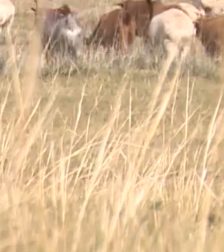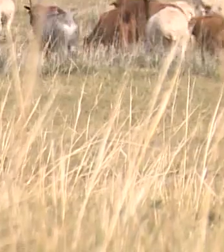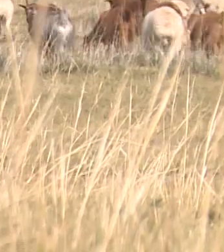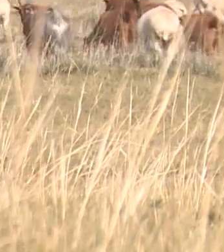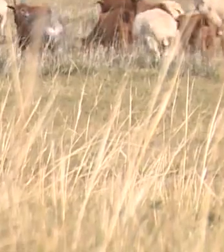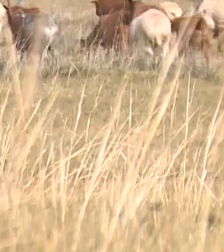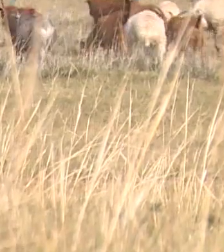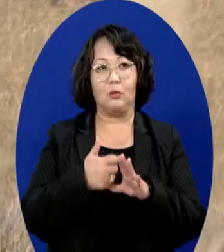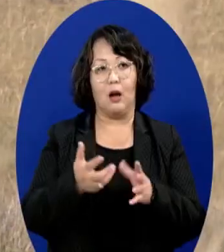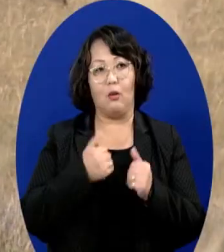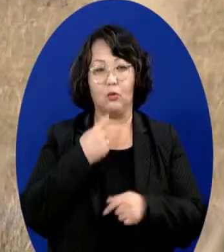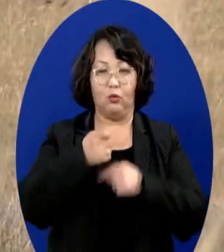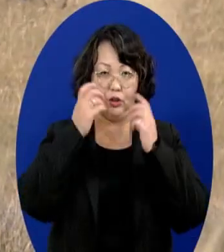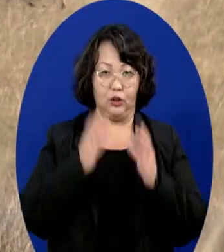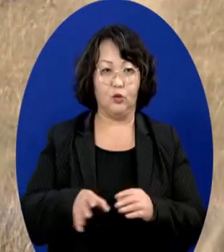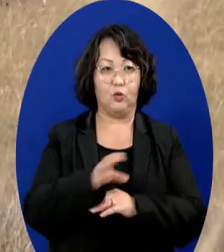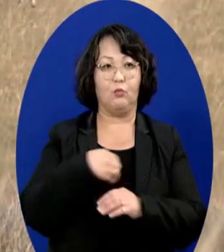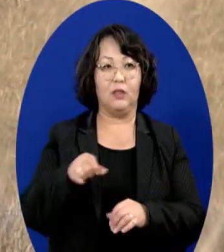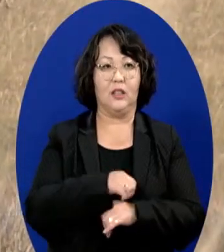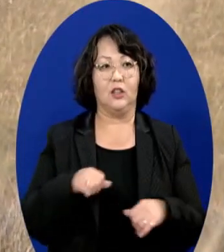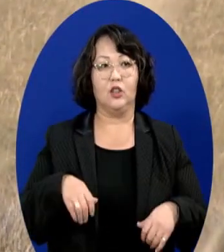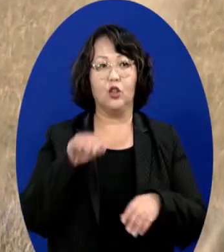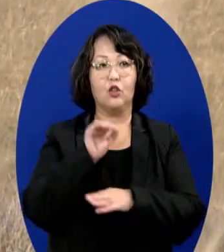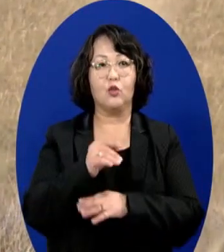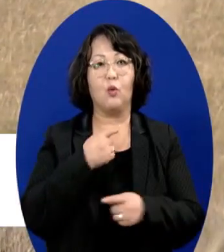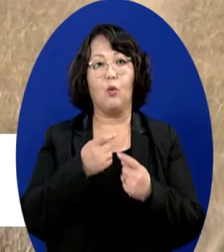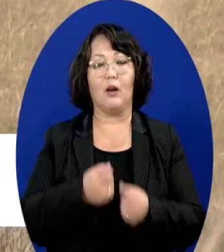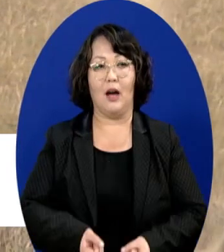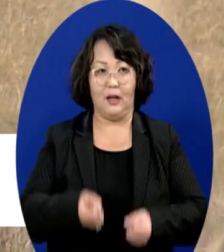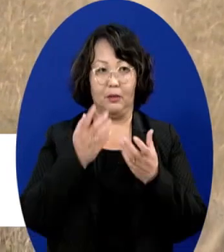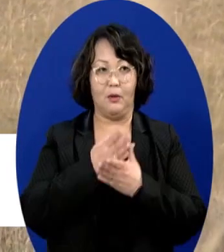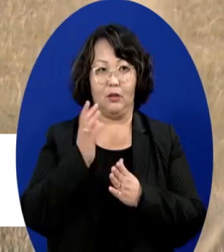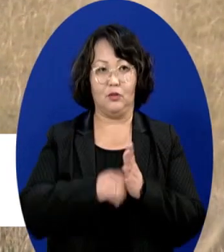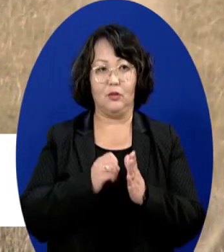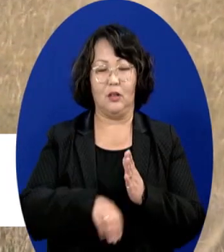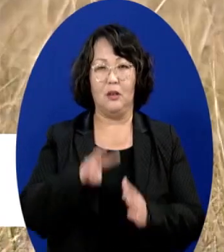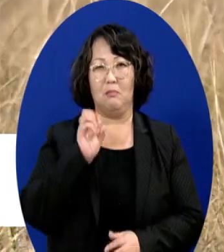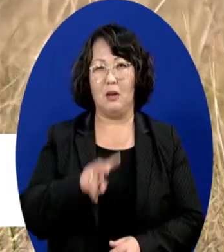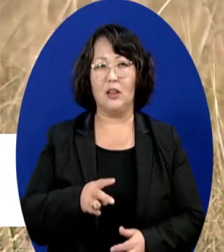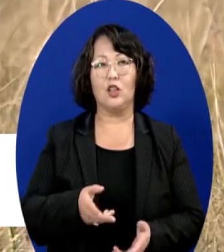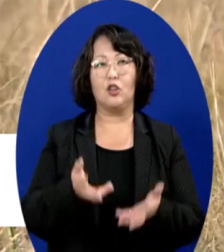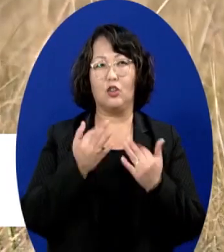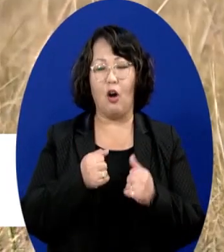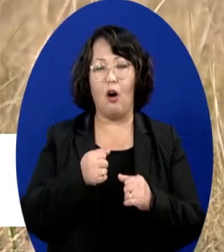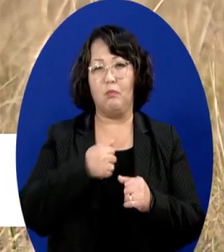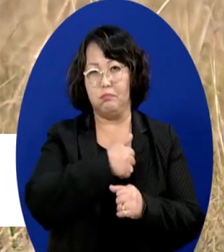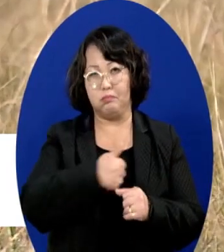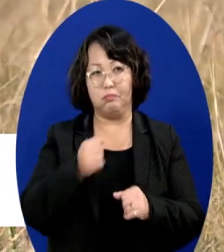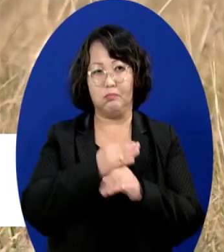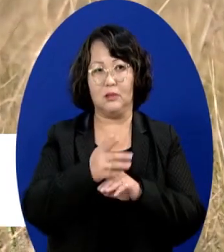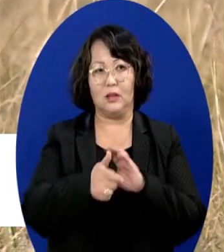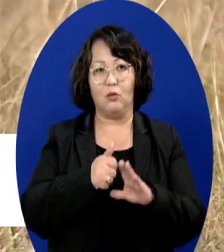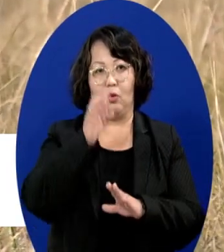татвар тогтоох эсэх шийдвэрийг тухайн сумын иргэдийн төлөөлөгчдийн хурал нь гаргадаг байх юм. Харин малын тоо толгой тутамд ноогдуулах татварын